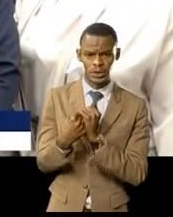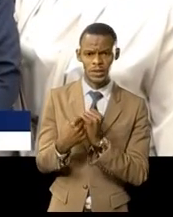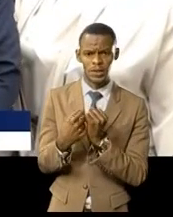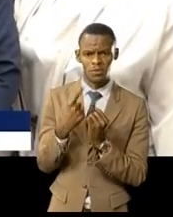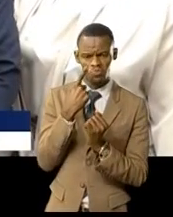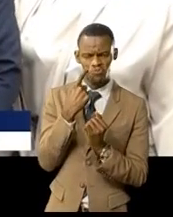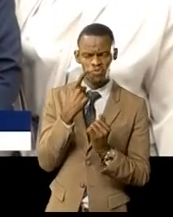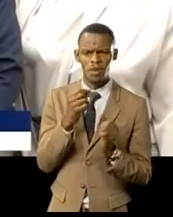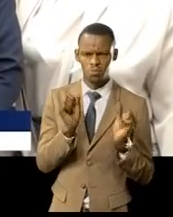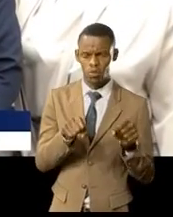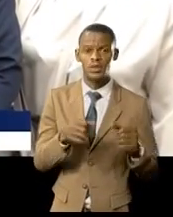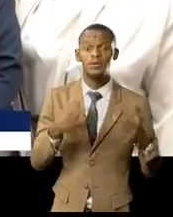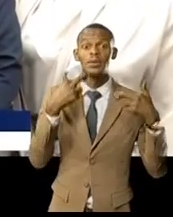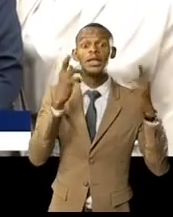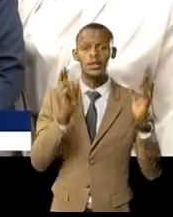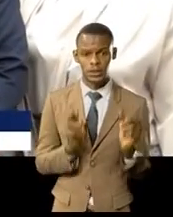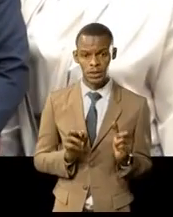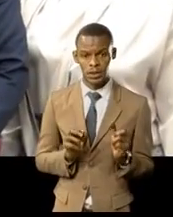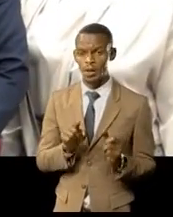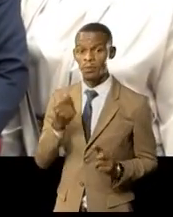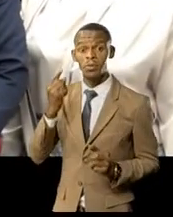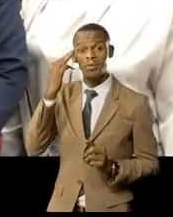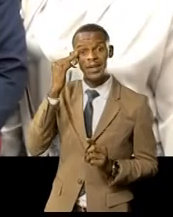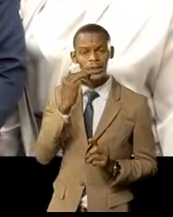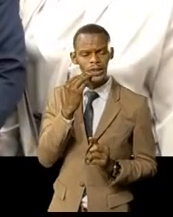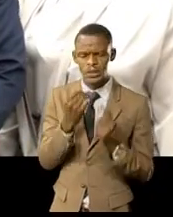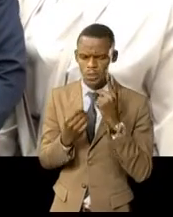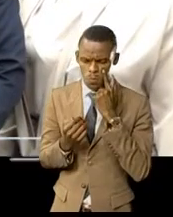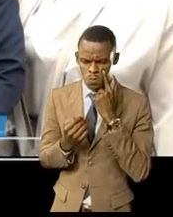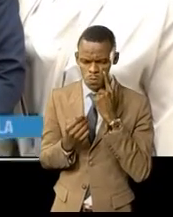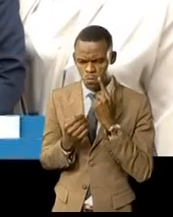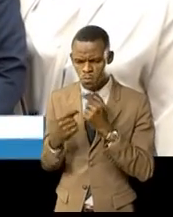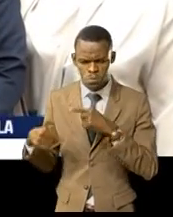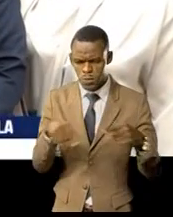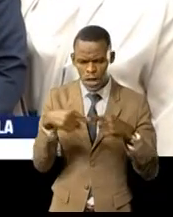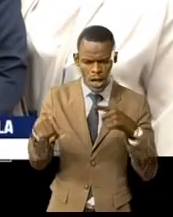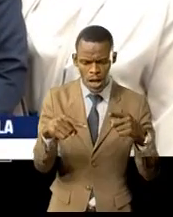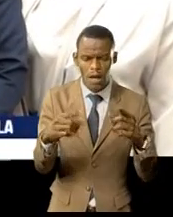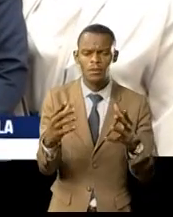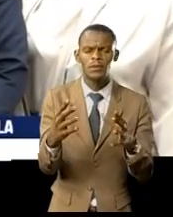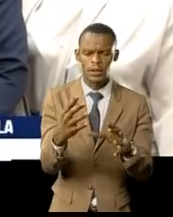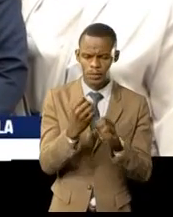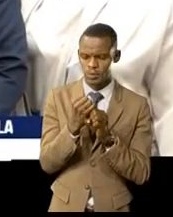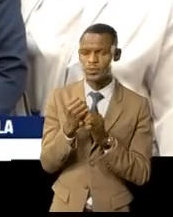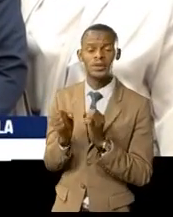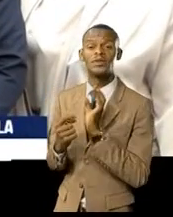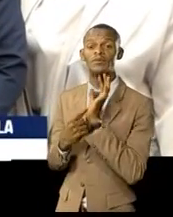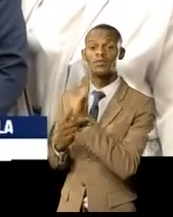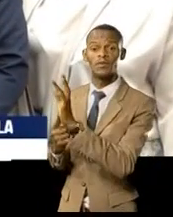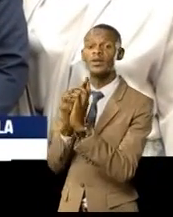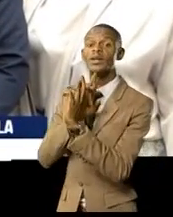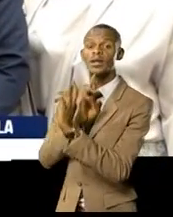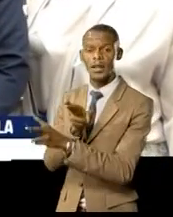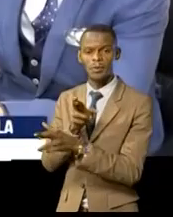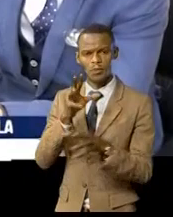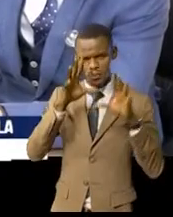termes de jours. Et lui, à son tour, va faire rapport au chef de l'État. Donc nous ne sommes que heureux de ce qui a